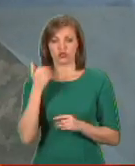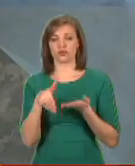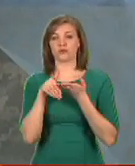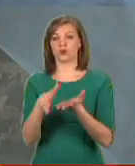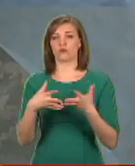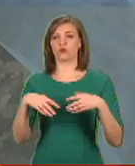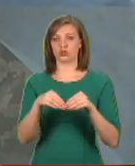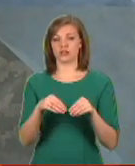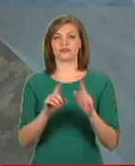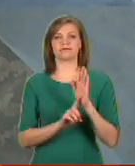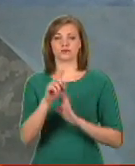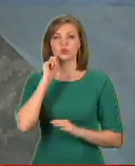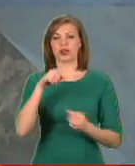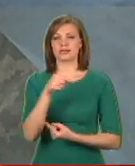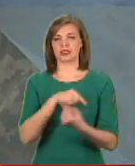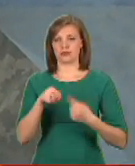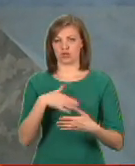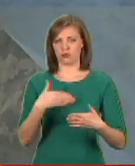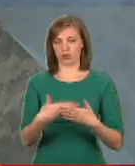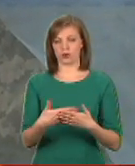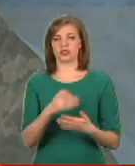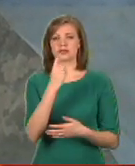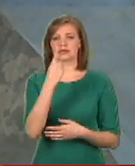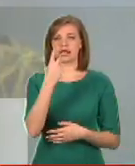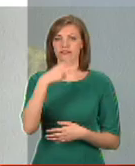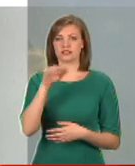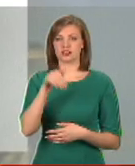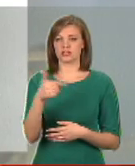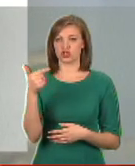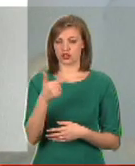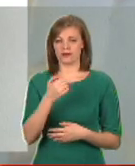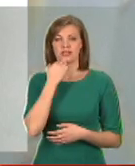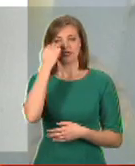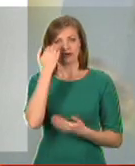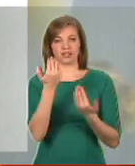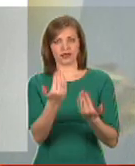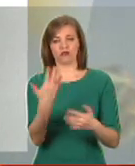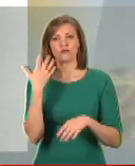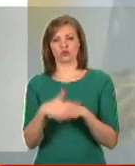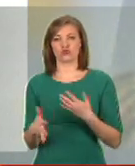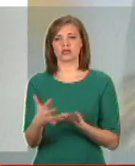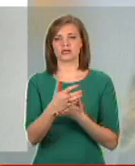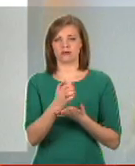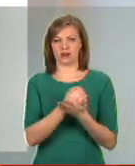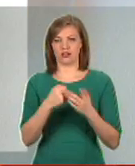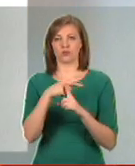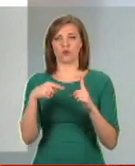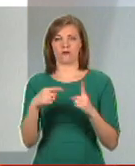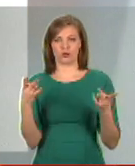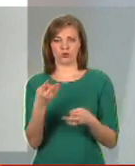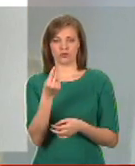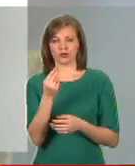Допомогти родині захисника взялася Українська біржа благодійності. Зі 120 тисяч гривень завдяки вам вже зібрали половину потрібної